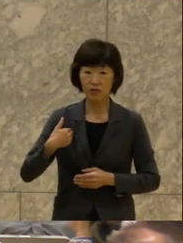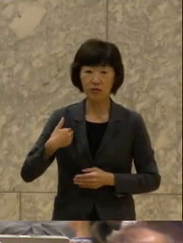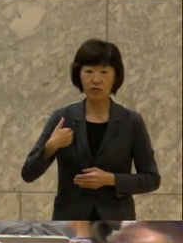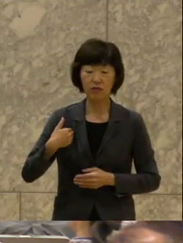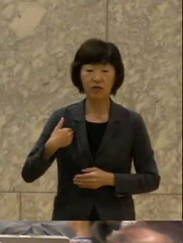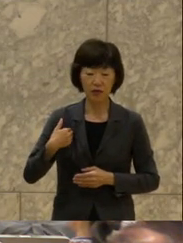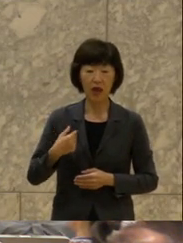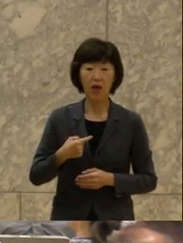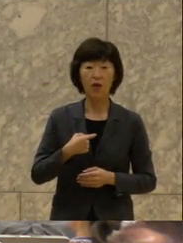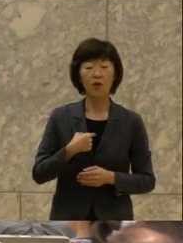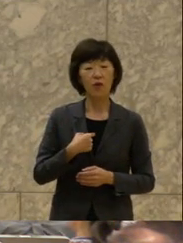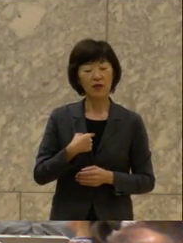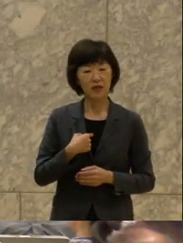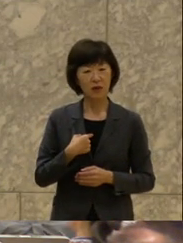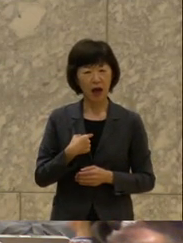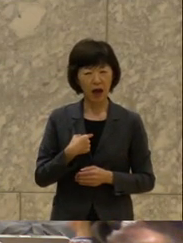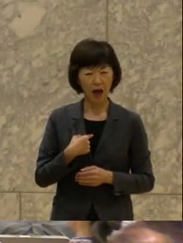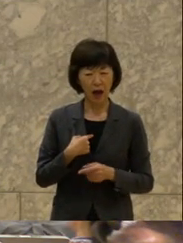この生で感染できるんですけどもやっぱり私の教育からずっとここを見てほしいわとか